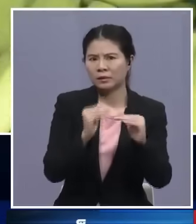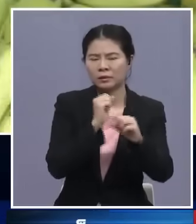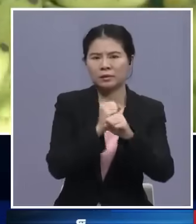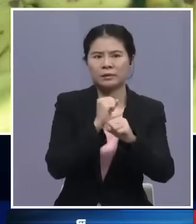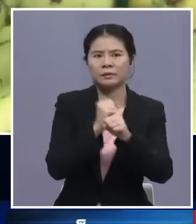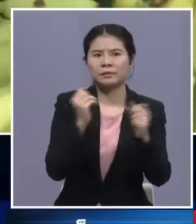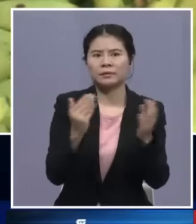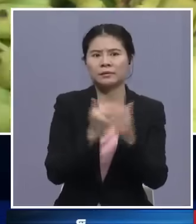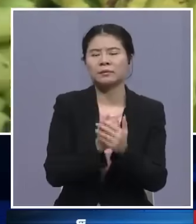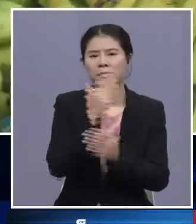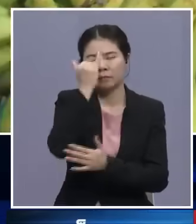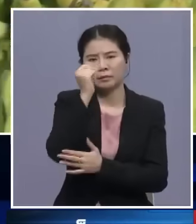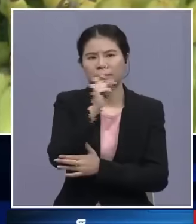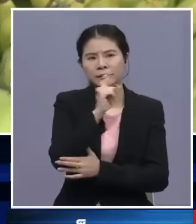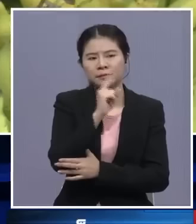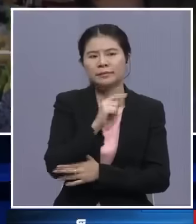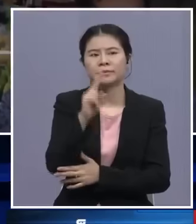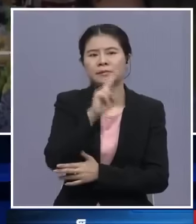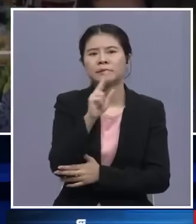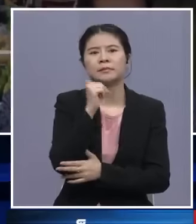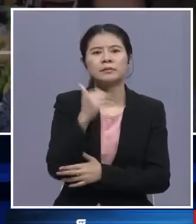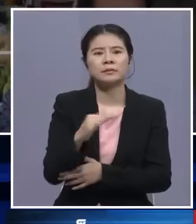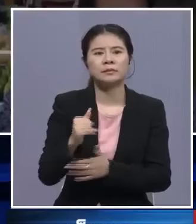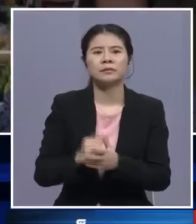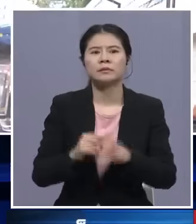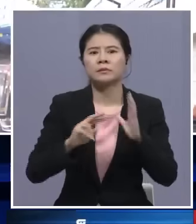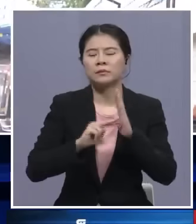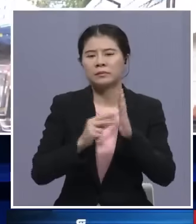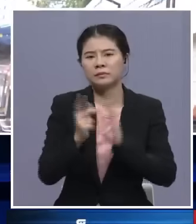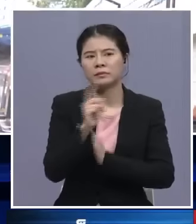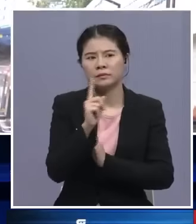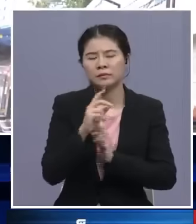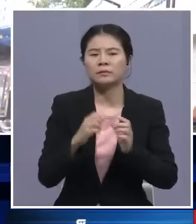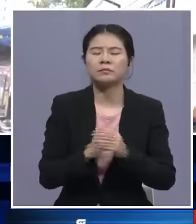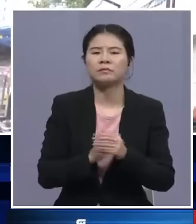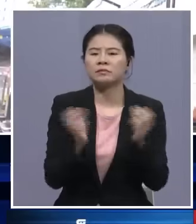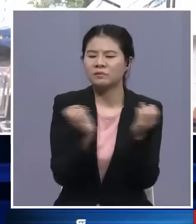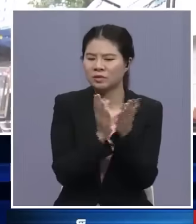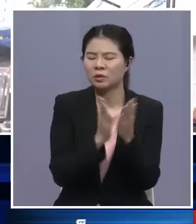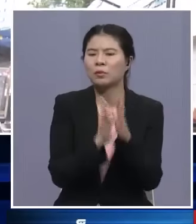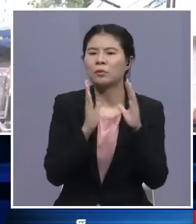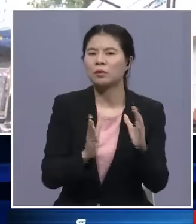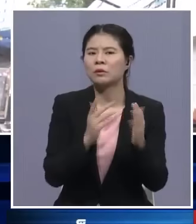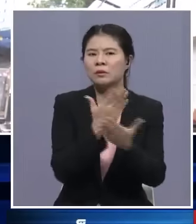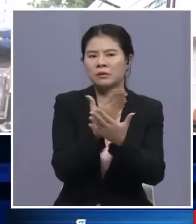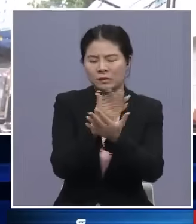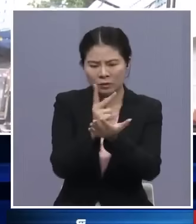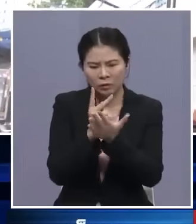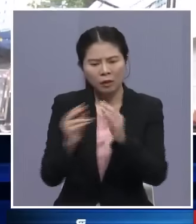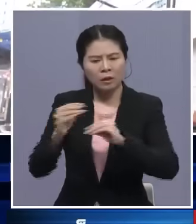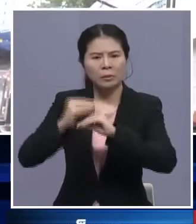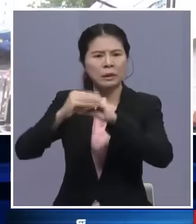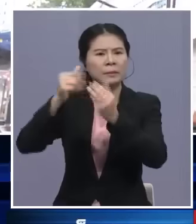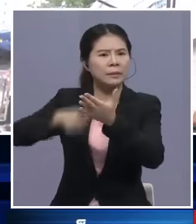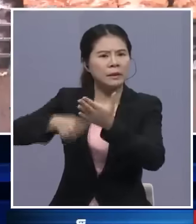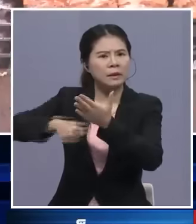ไรในเมื่อไม่สามารถชดใช้คืนได้มันก็จะทำให้นำไปสู่การก่อหนี้ได้เพิ่มมากขึ้นอีกตนจึงกังวลว่าสภาพ